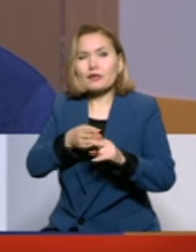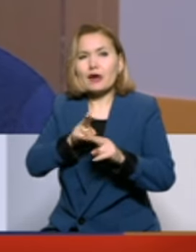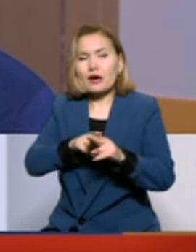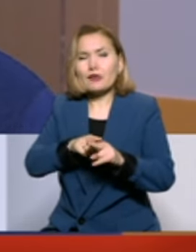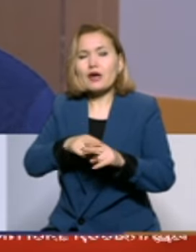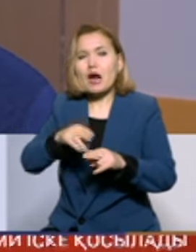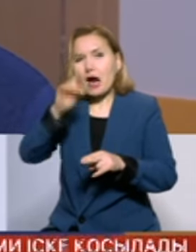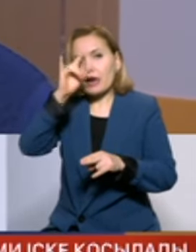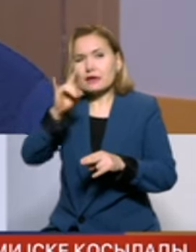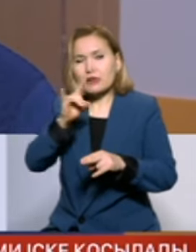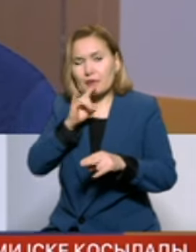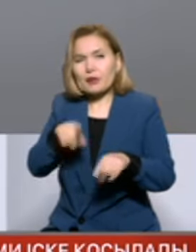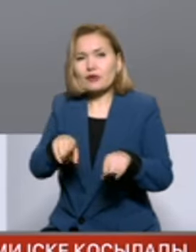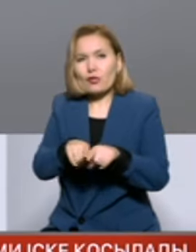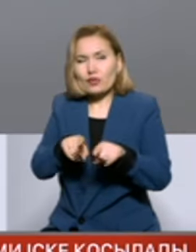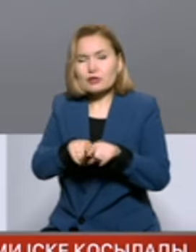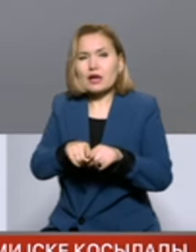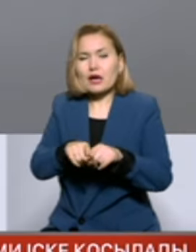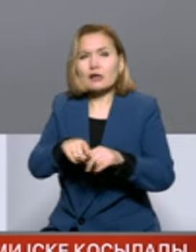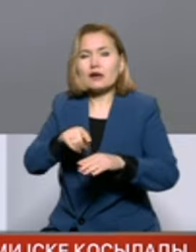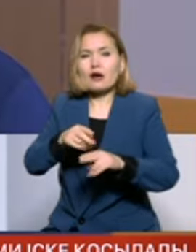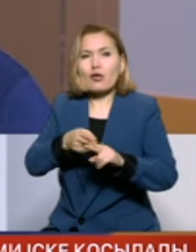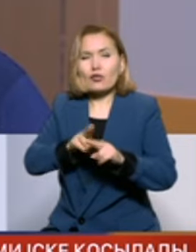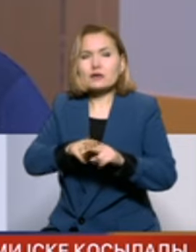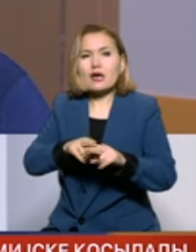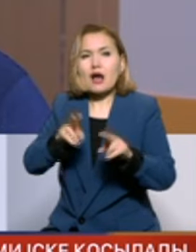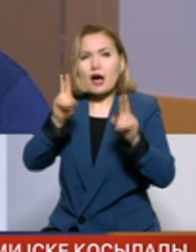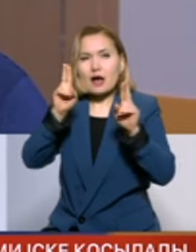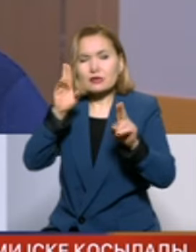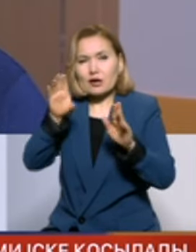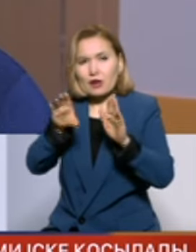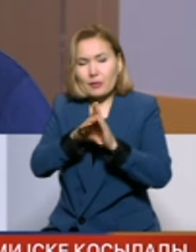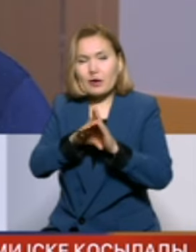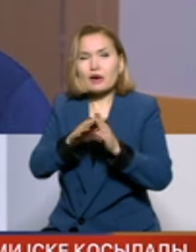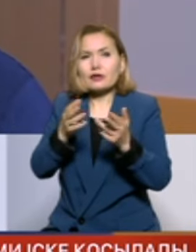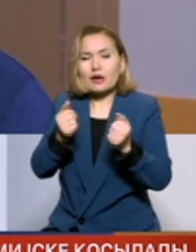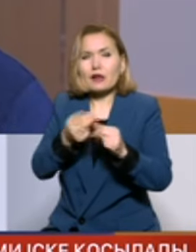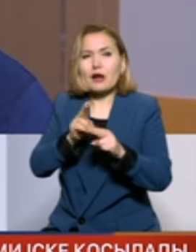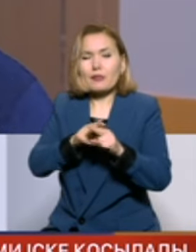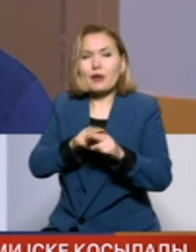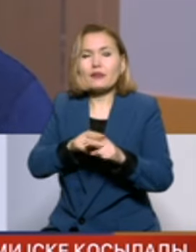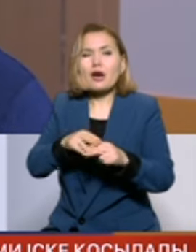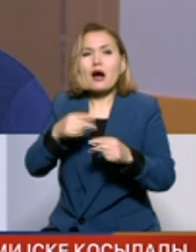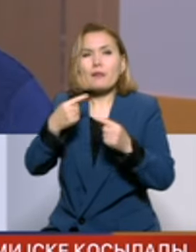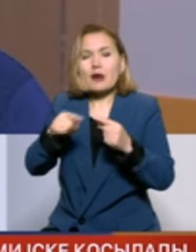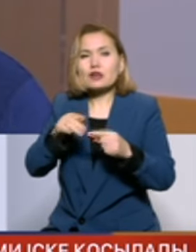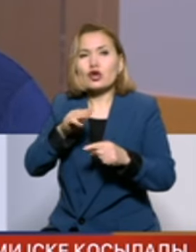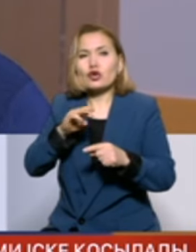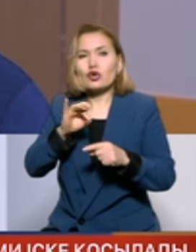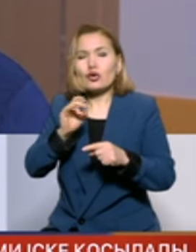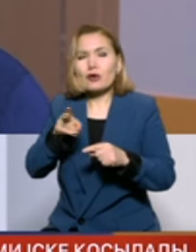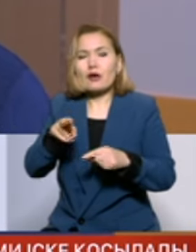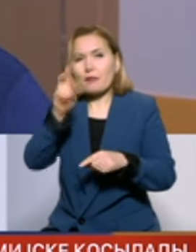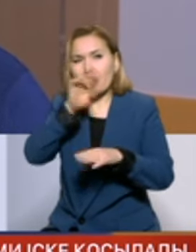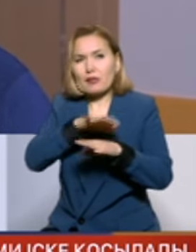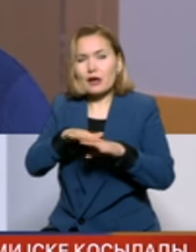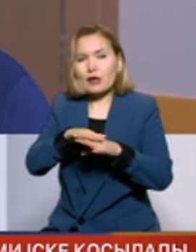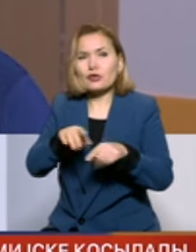осы шарттарды орындауын талап еткен болатын. Қазақстан тек қана Әзірбайжанға қатысты емес, барлық түркі әлем